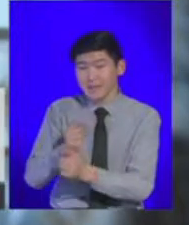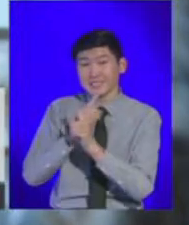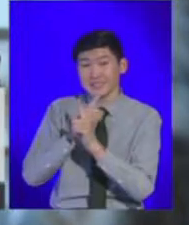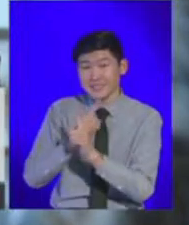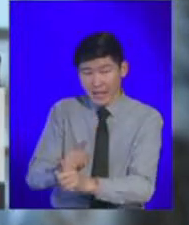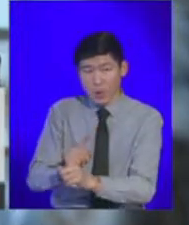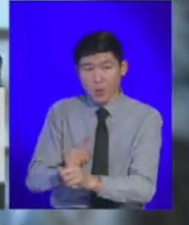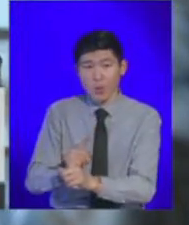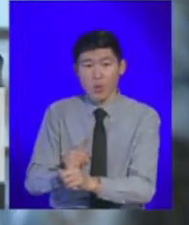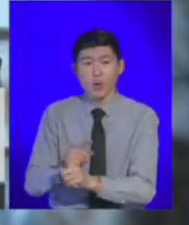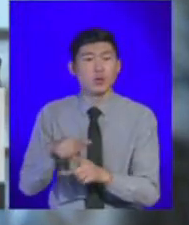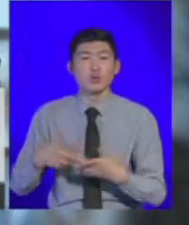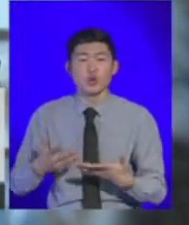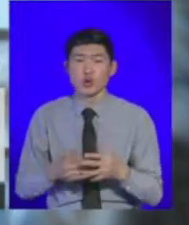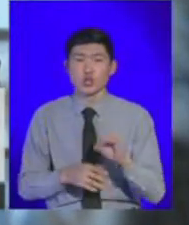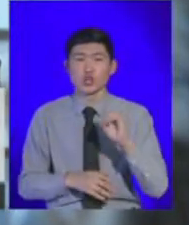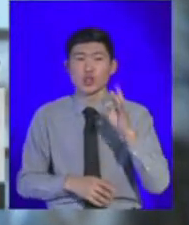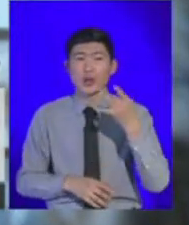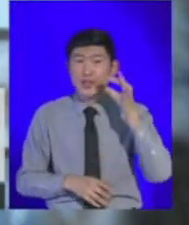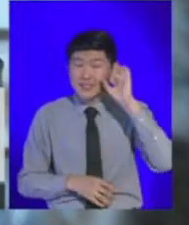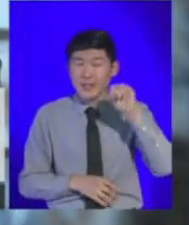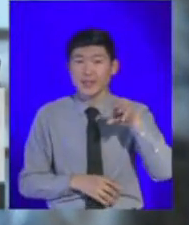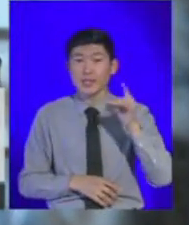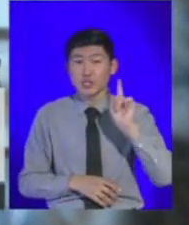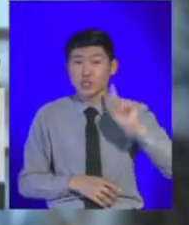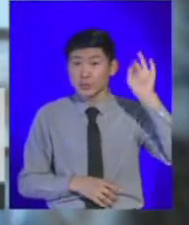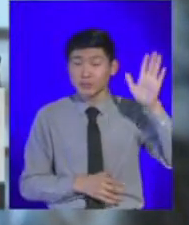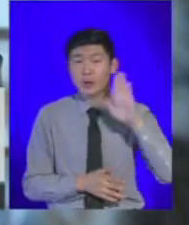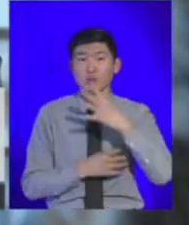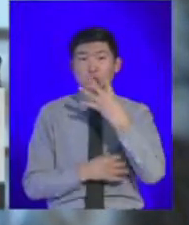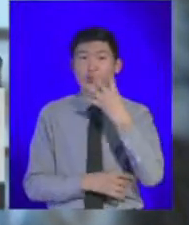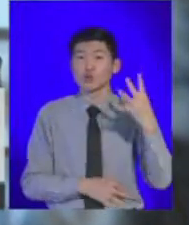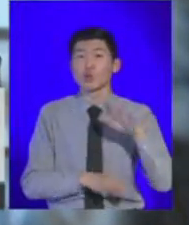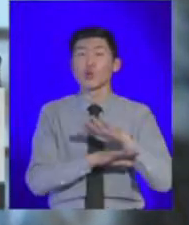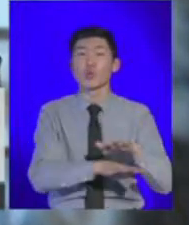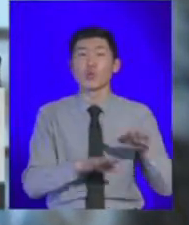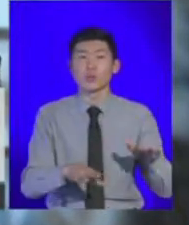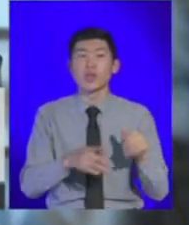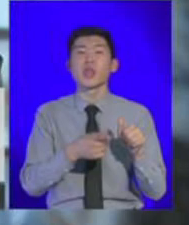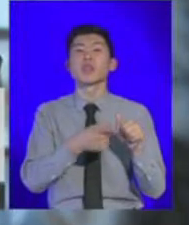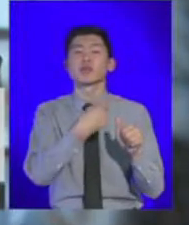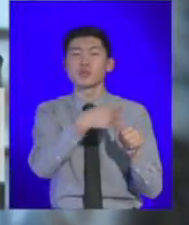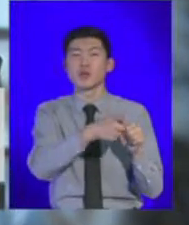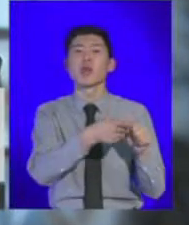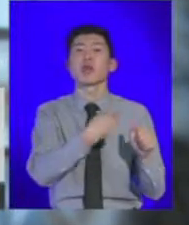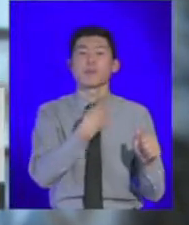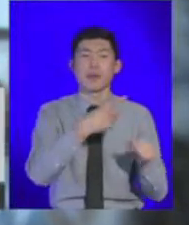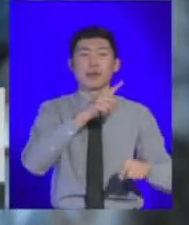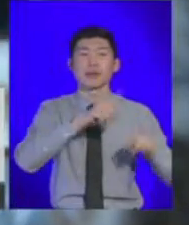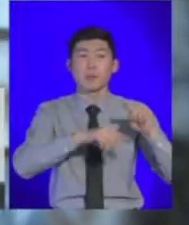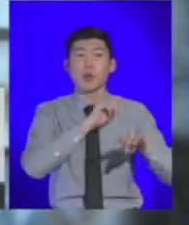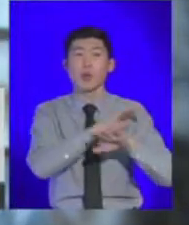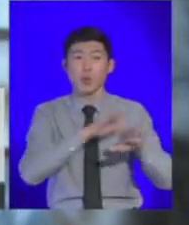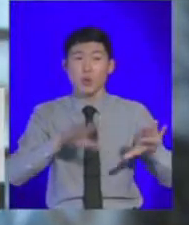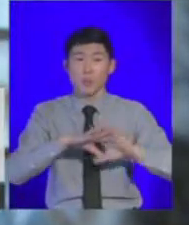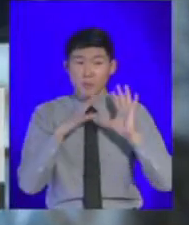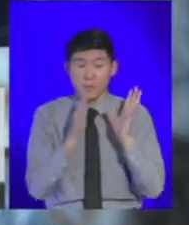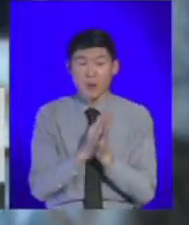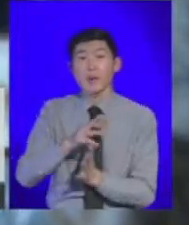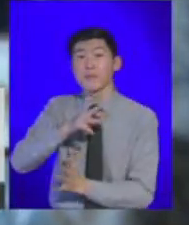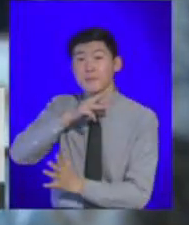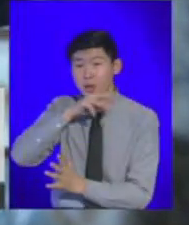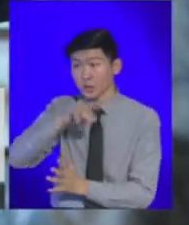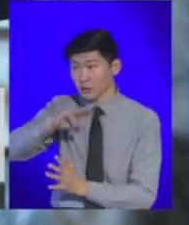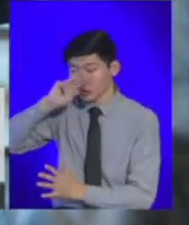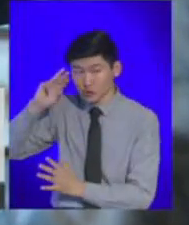ерөнхий сайдын тэтгэлгээр явж байгаа 44 хүүхдийн хин гэж овогт ямар хүүхдүүд явсан бэ гэдэг мэдээлэл өнөөдөр ил байл